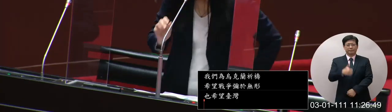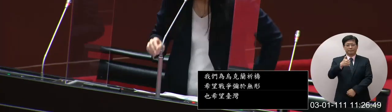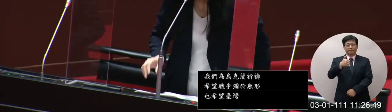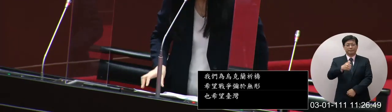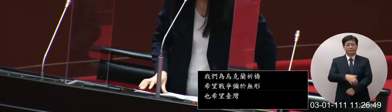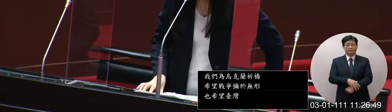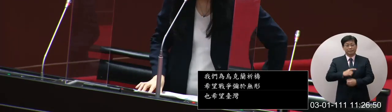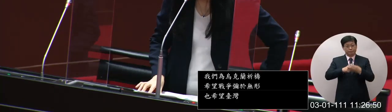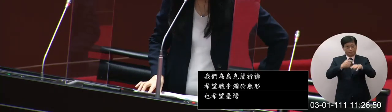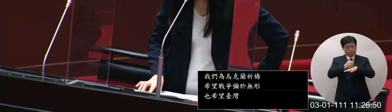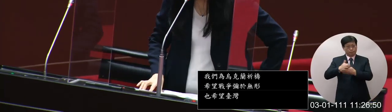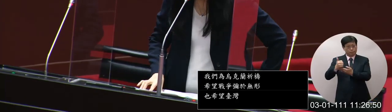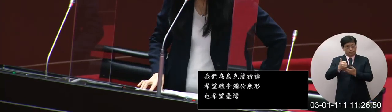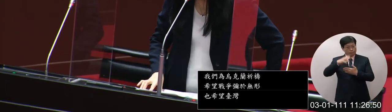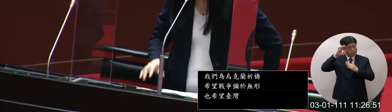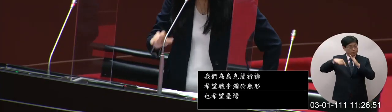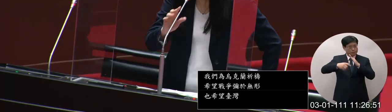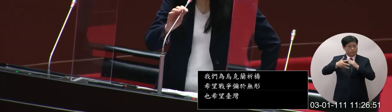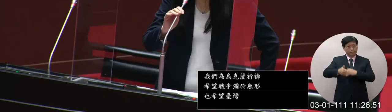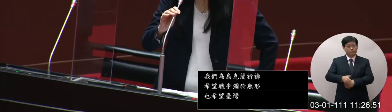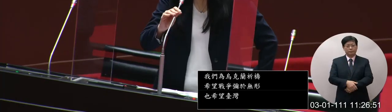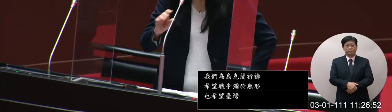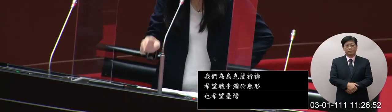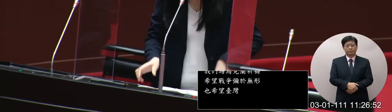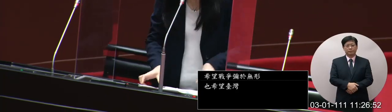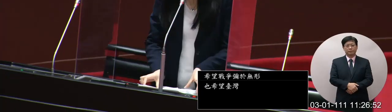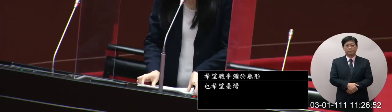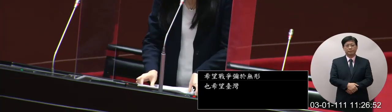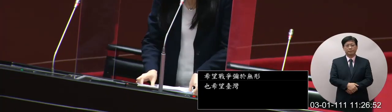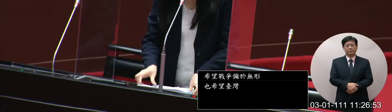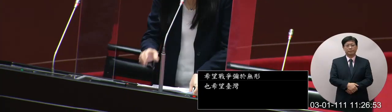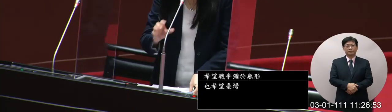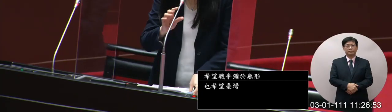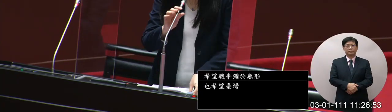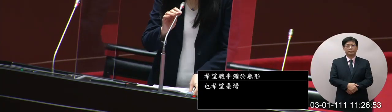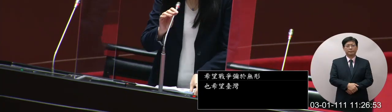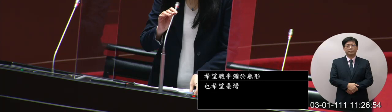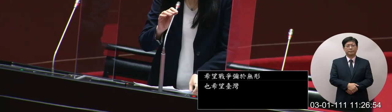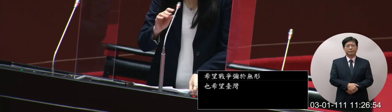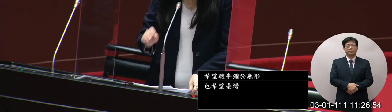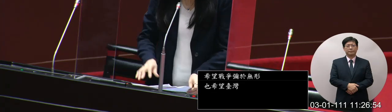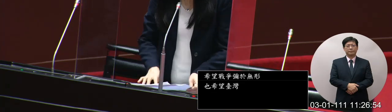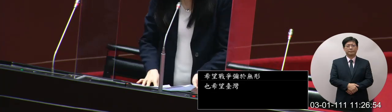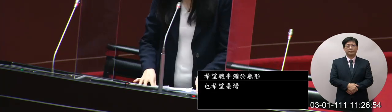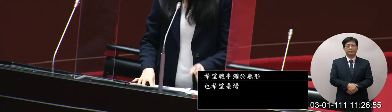好，谢谢主席，我们有请苏院长。 请苏院长。